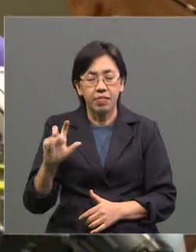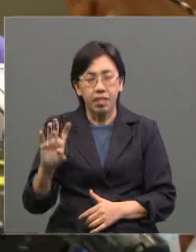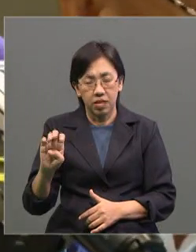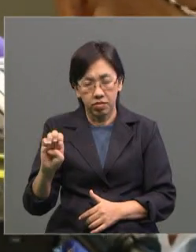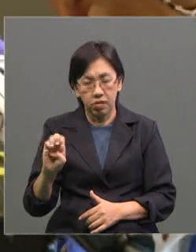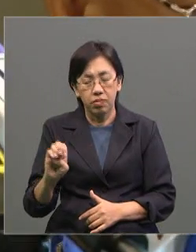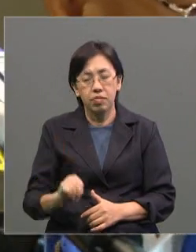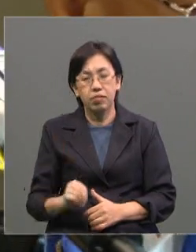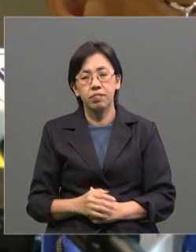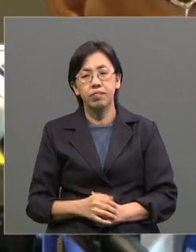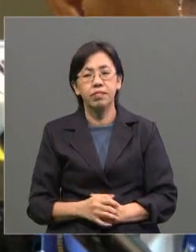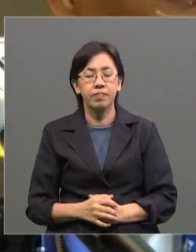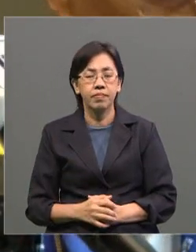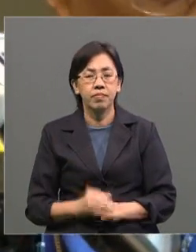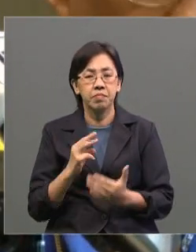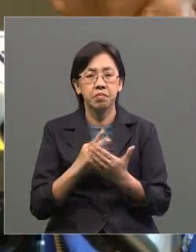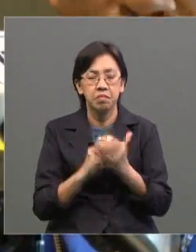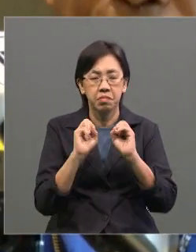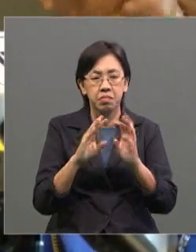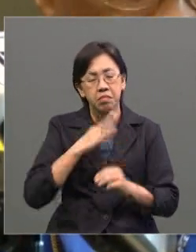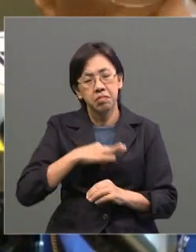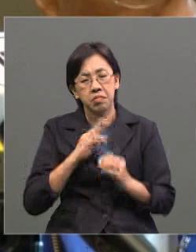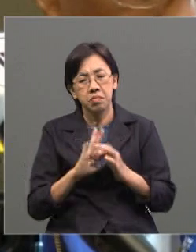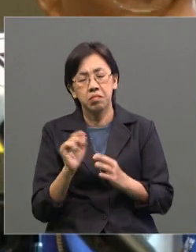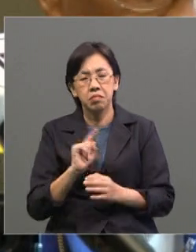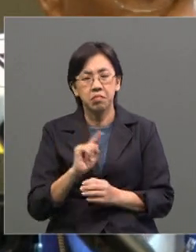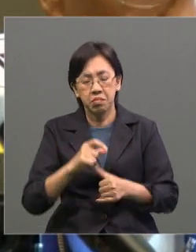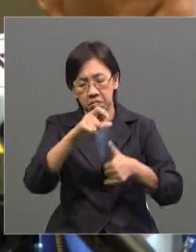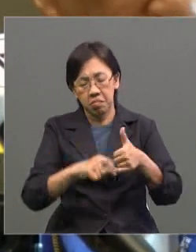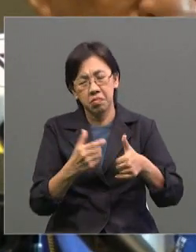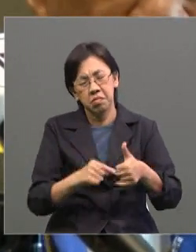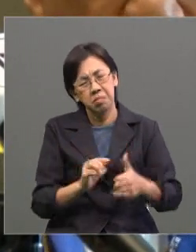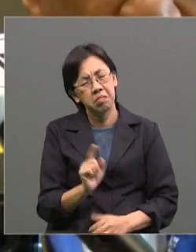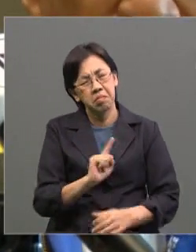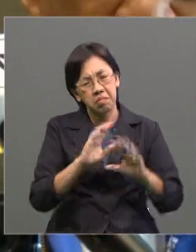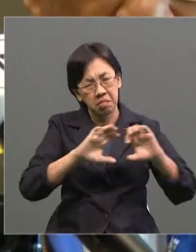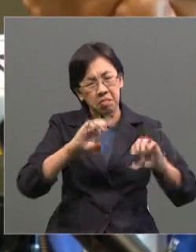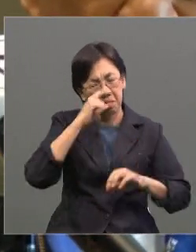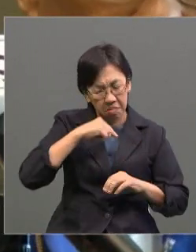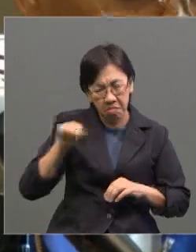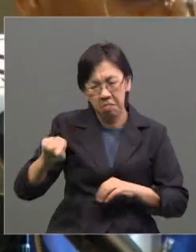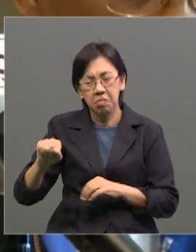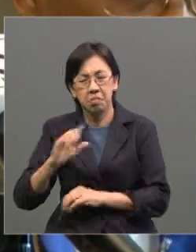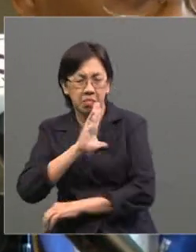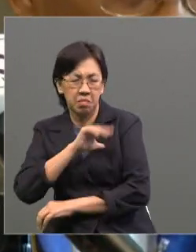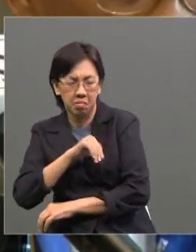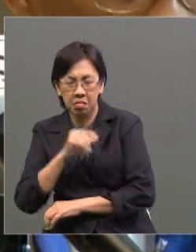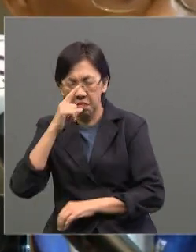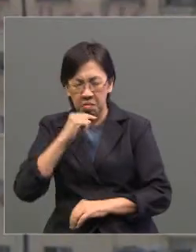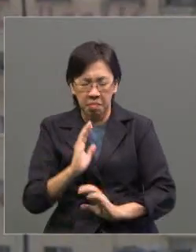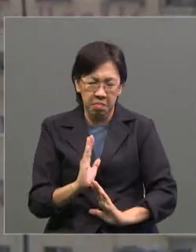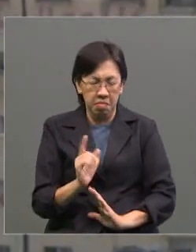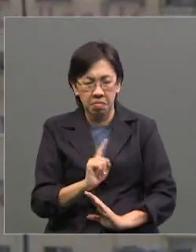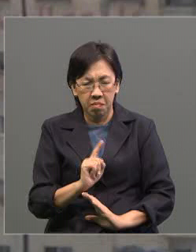A340 ทีนี้มันมีประเด็นที่นักวิชาการบางท่านก็ออกมาแสดงความกังวลเกี่ยวกับการวางตัวของไทยต่อฝากฝั่งปาเลสไตน์นะครับประเด็นนี้นายกรัฐม